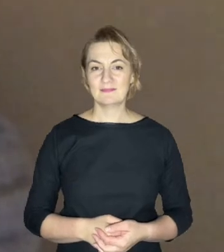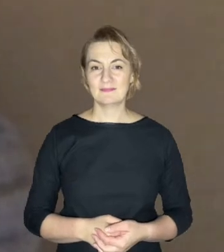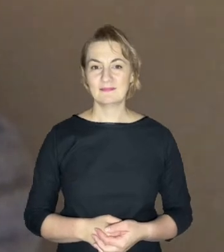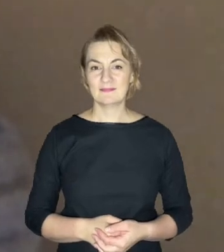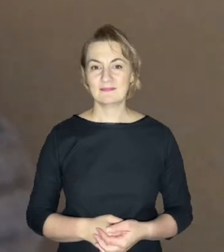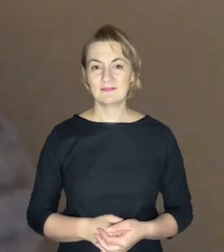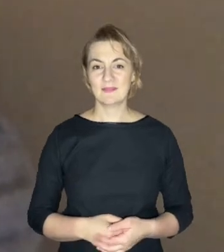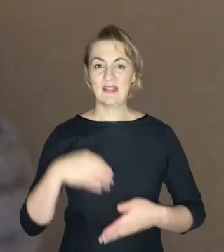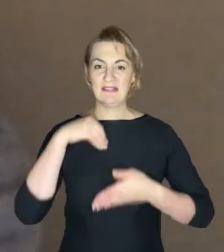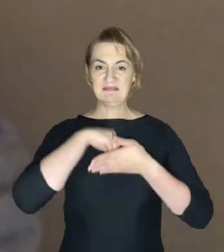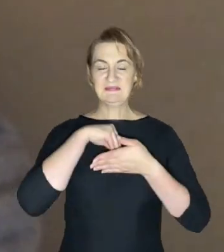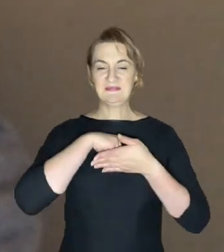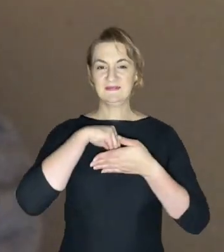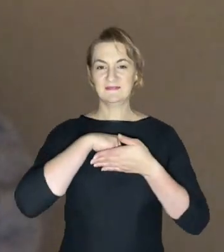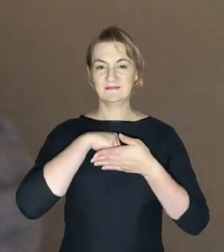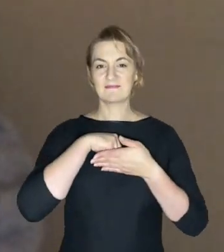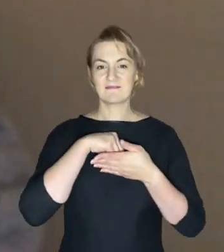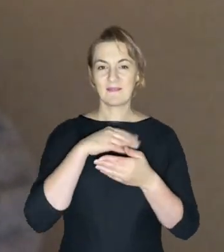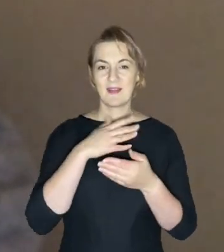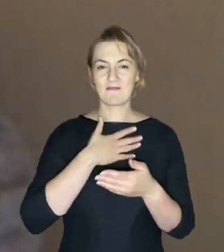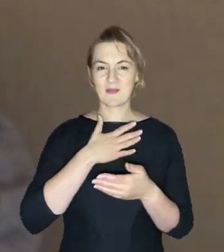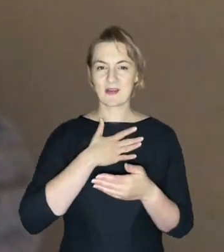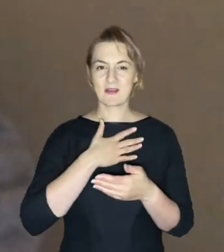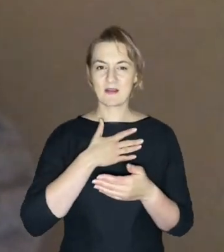wrodzony narcyzm, tak?